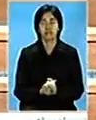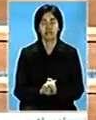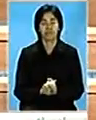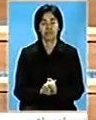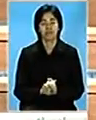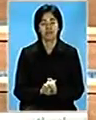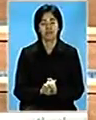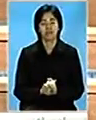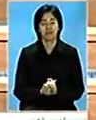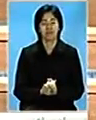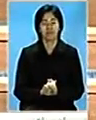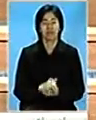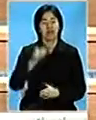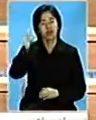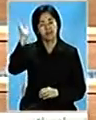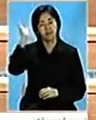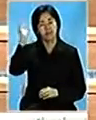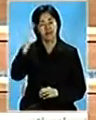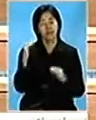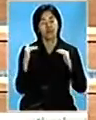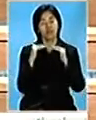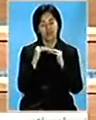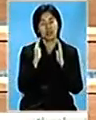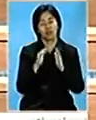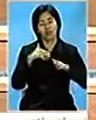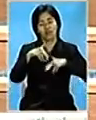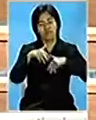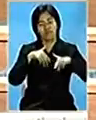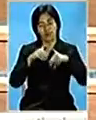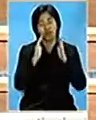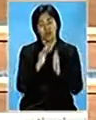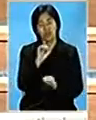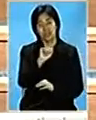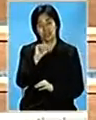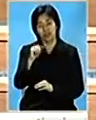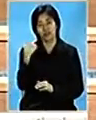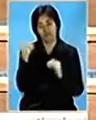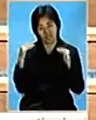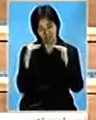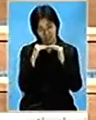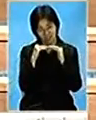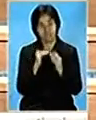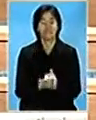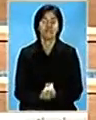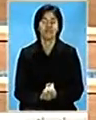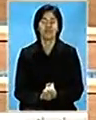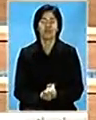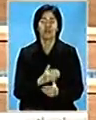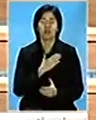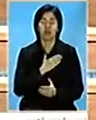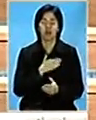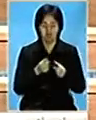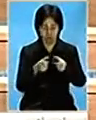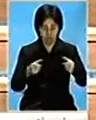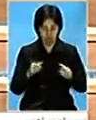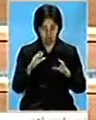ายเป็นสิทธิของสมาชิกสภาผู้แทนราษฎรซึ่งเราจะรับทราบรายง